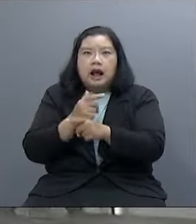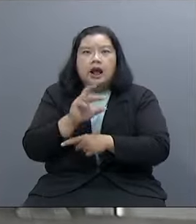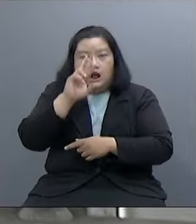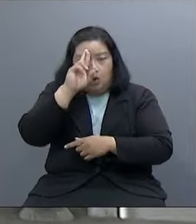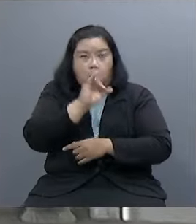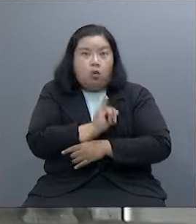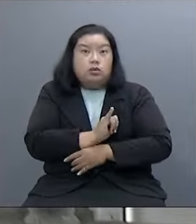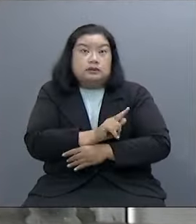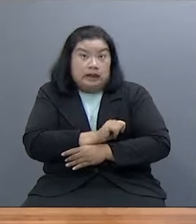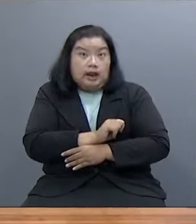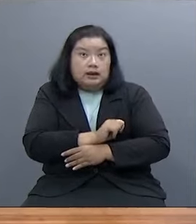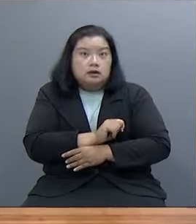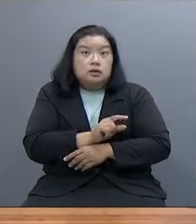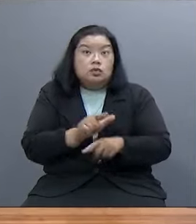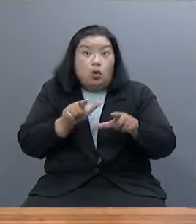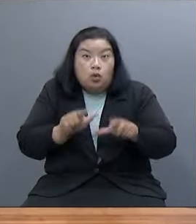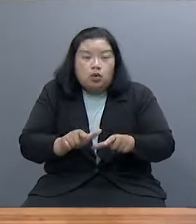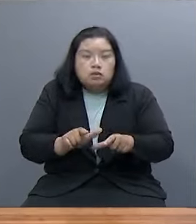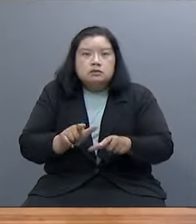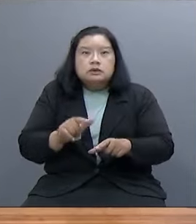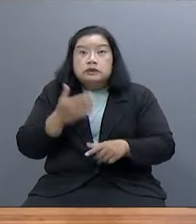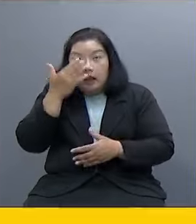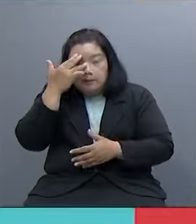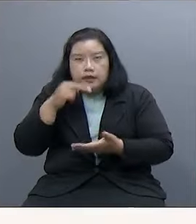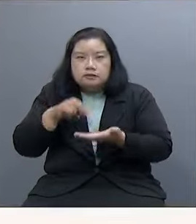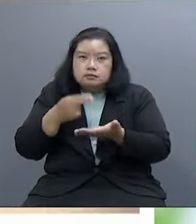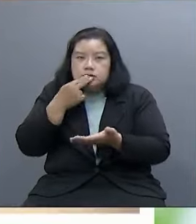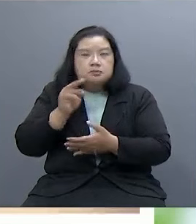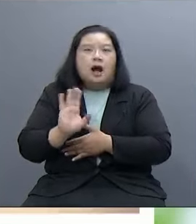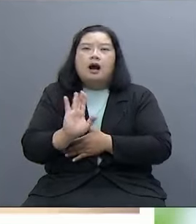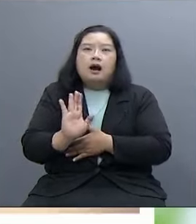องควบคุมระดับโพแทสเซียมไม่ควรรับประทานรากบัวค่ะ